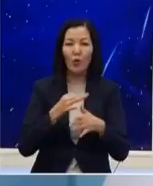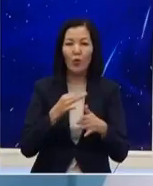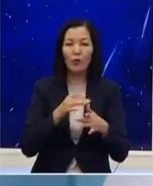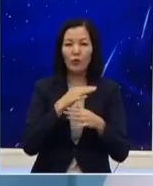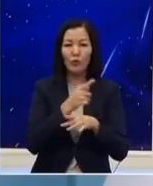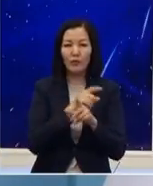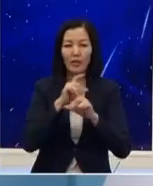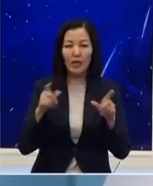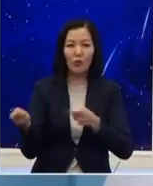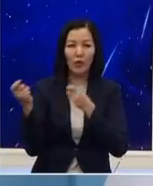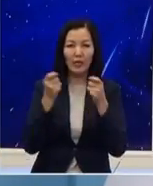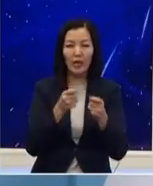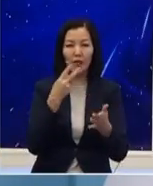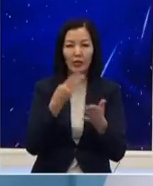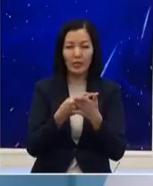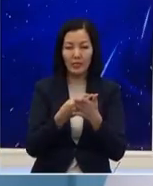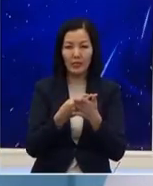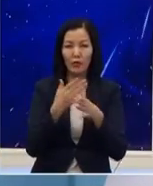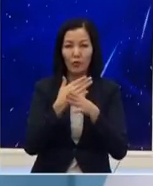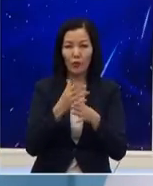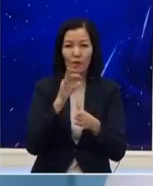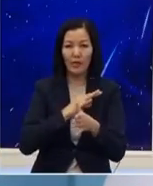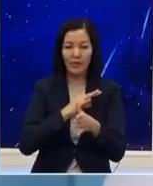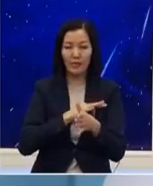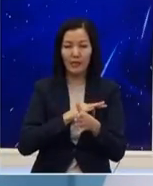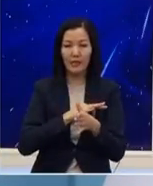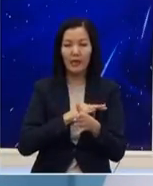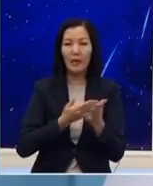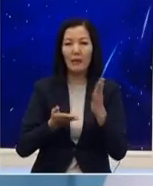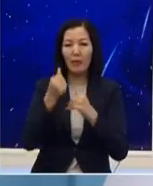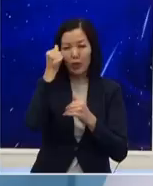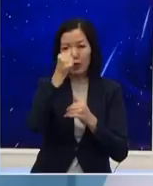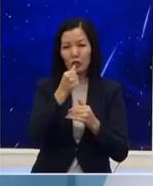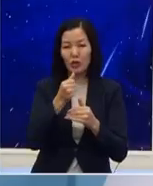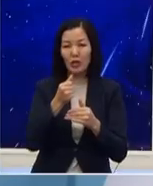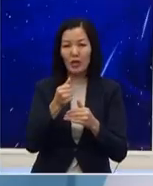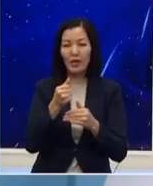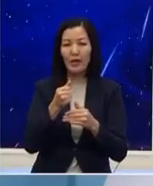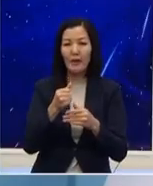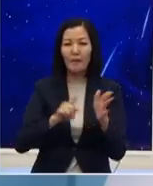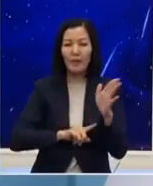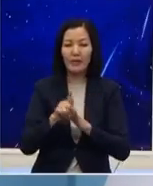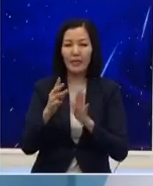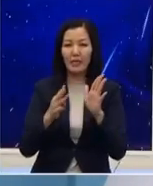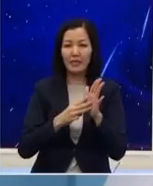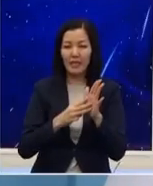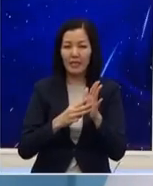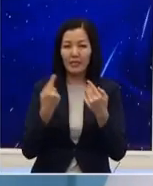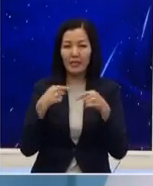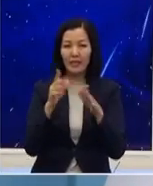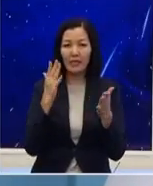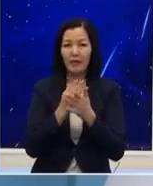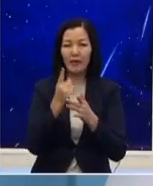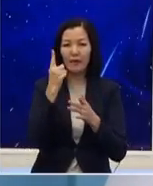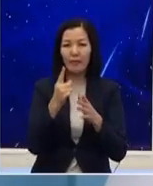көп салалы ауруханаға жеткізуге атсалыстық. Жалпы бұл көліктер былтыр қолданысқа берілген. Бүгінде 8 жеңіл техникамыз бар. Бір